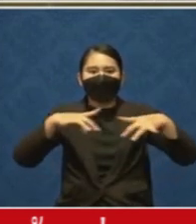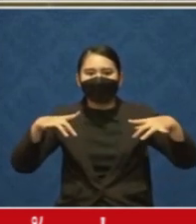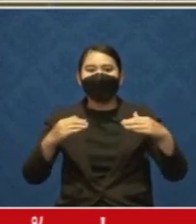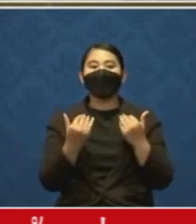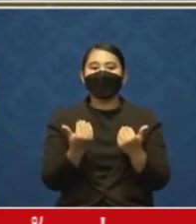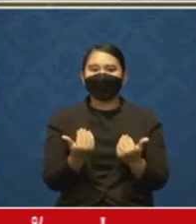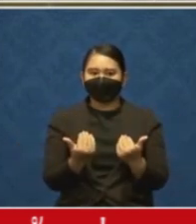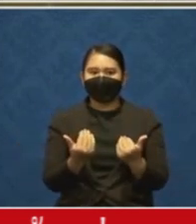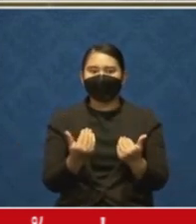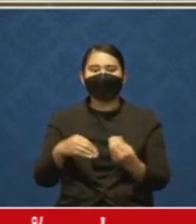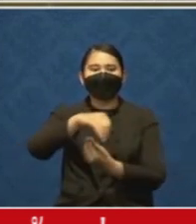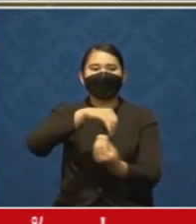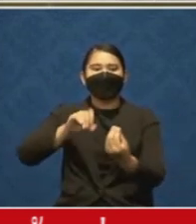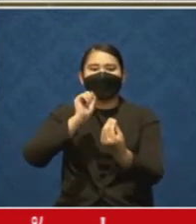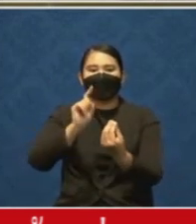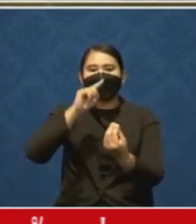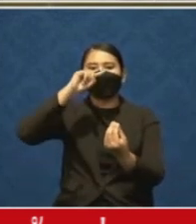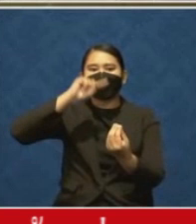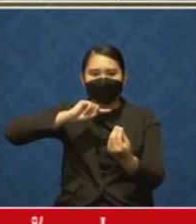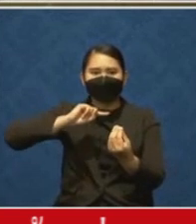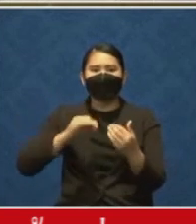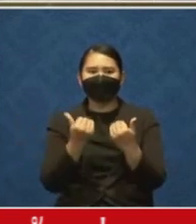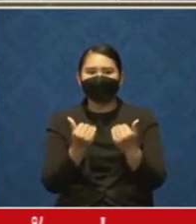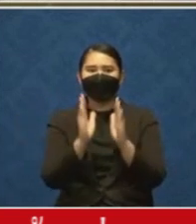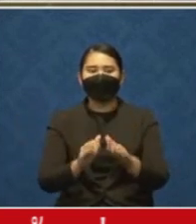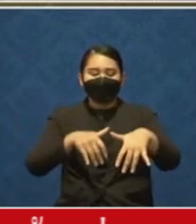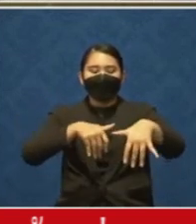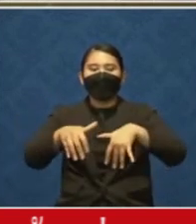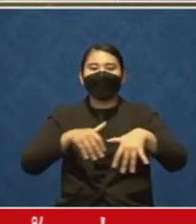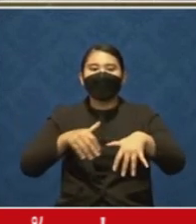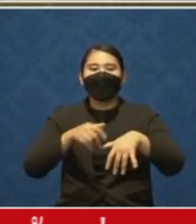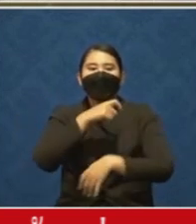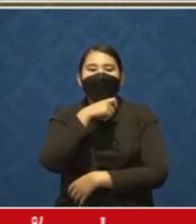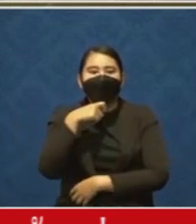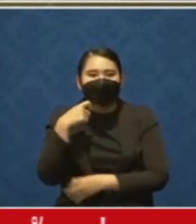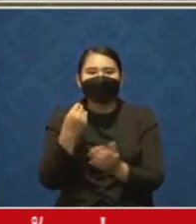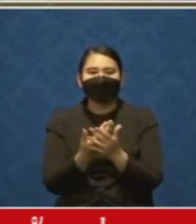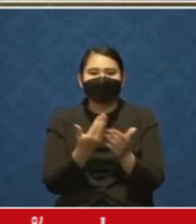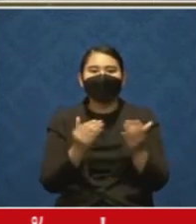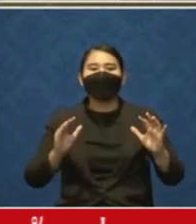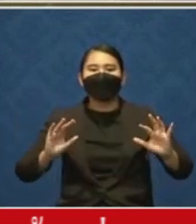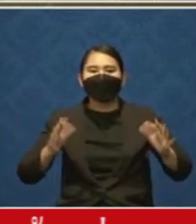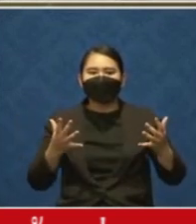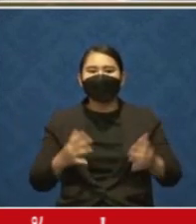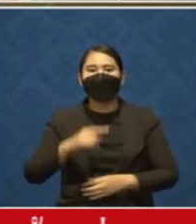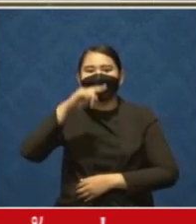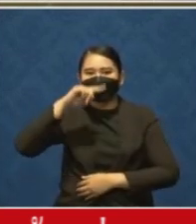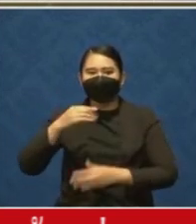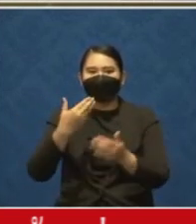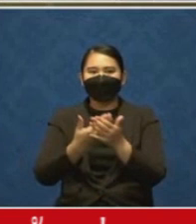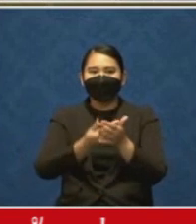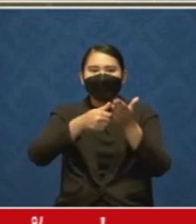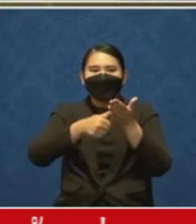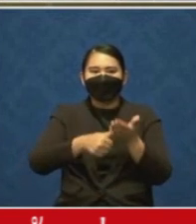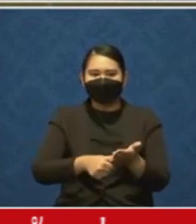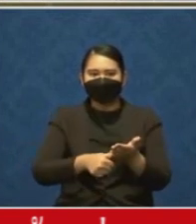วะทางเศรษฐกิจในขณะนี้ที่พี่น้องประชาชนกำลังอดอยากประเทศเราเนี่ยมีหนี้มหาศา